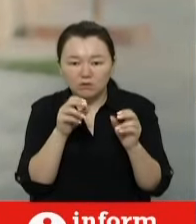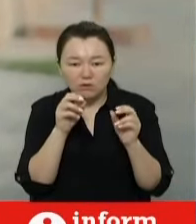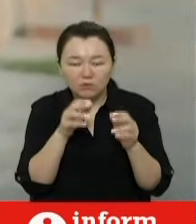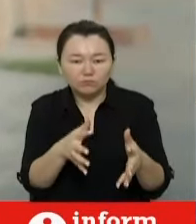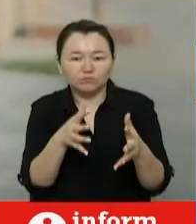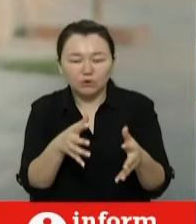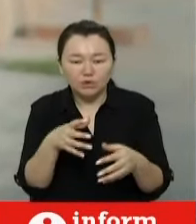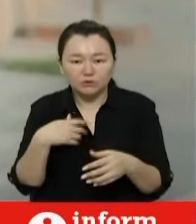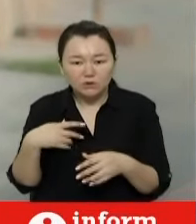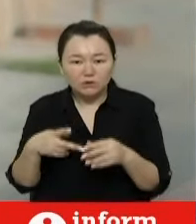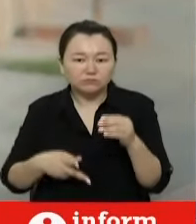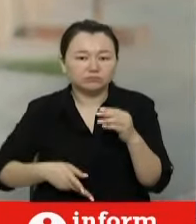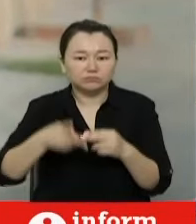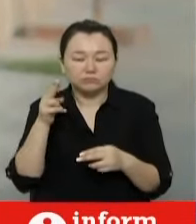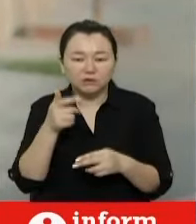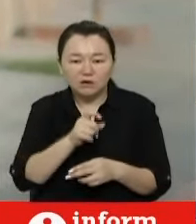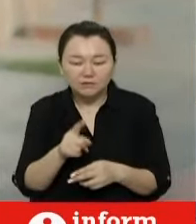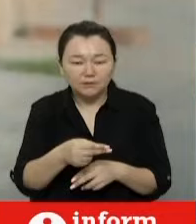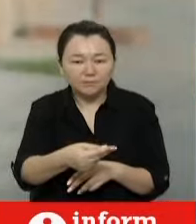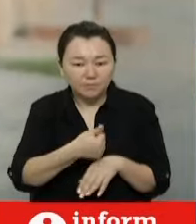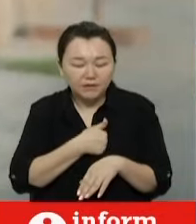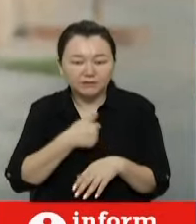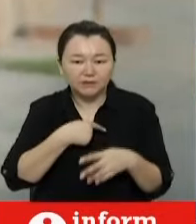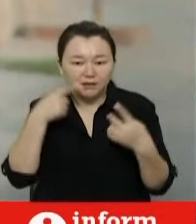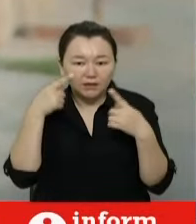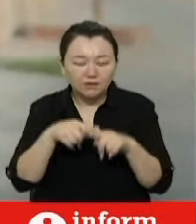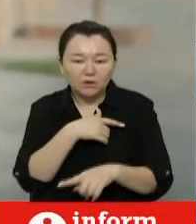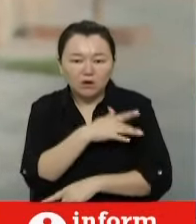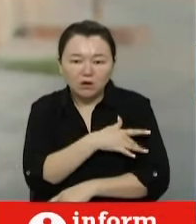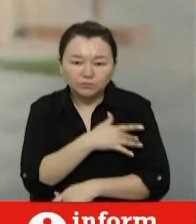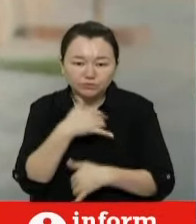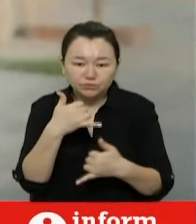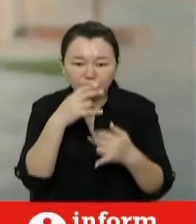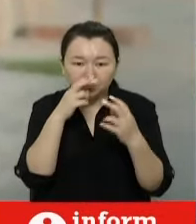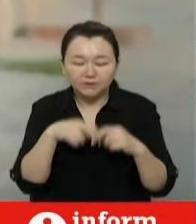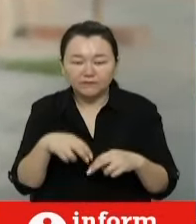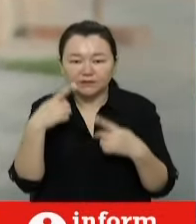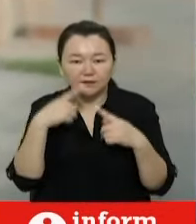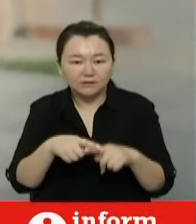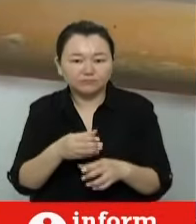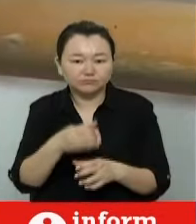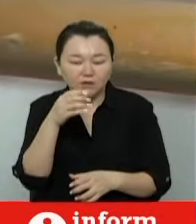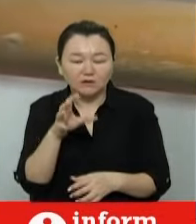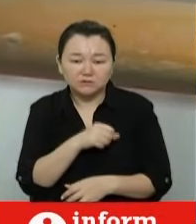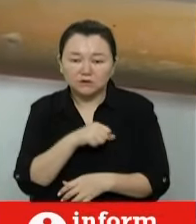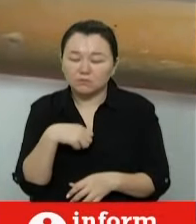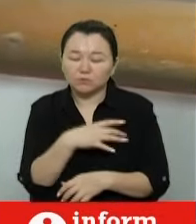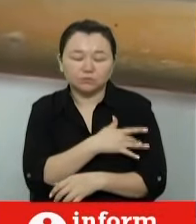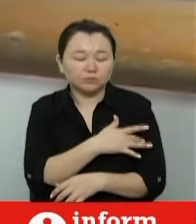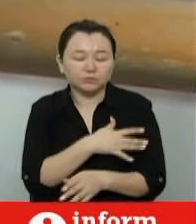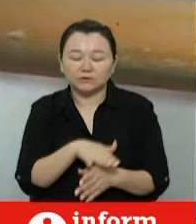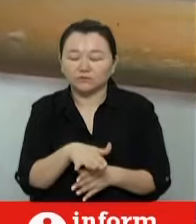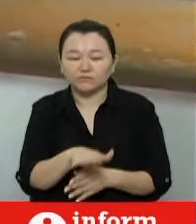газа, требуют заплатить за техническое обслуживание внутридомового газового оборудования. При этом сами услуги не оказываются.